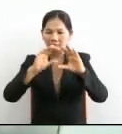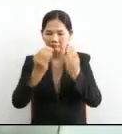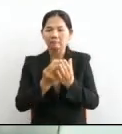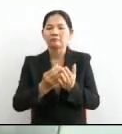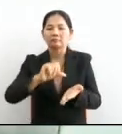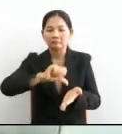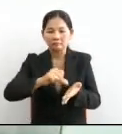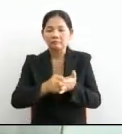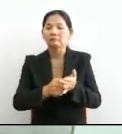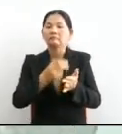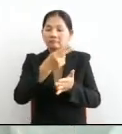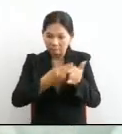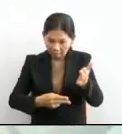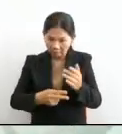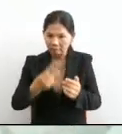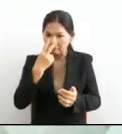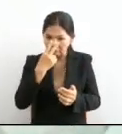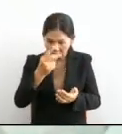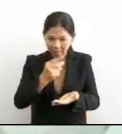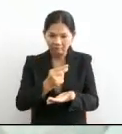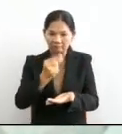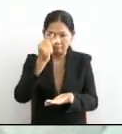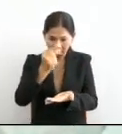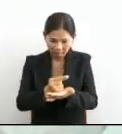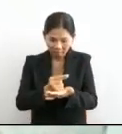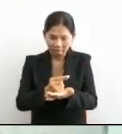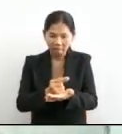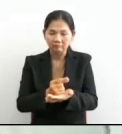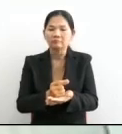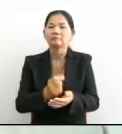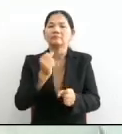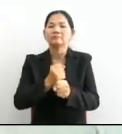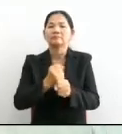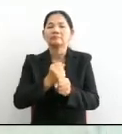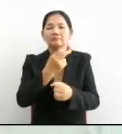thả đốt mặt đạch chẳng con mơ mới ta ca nít kia prao đọc thuê ấy có